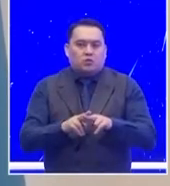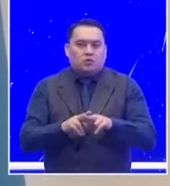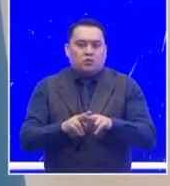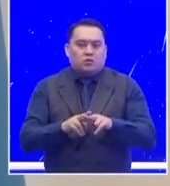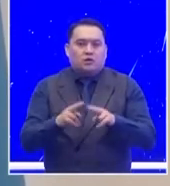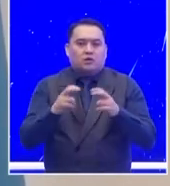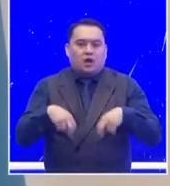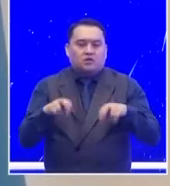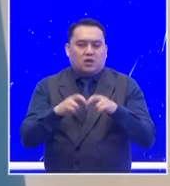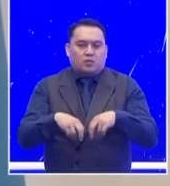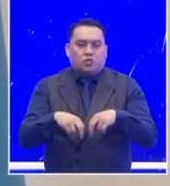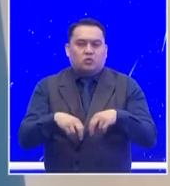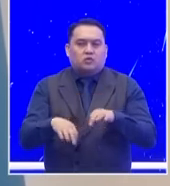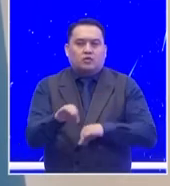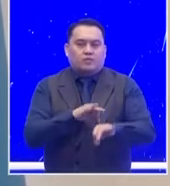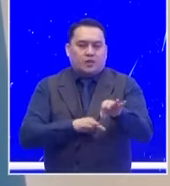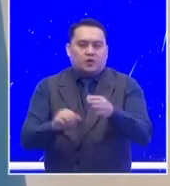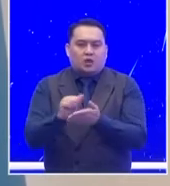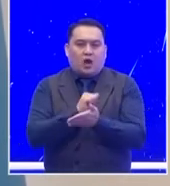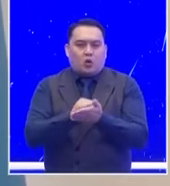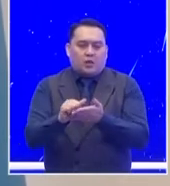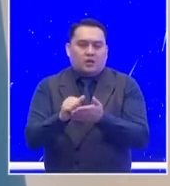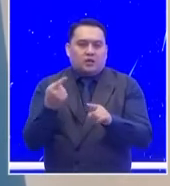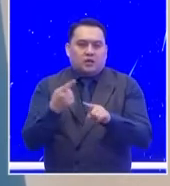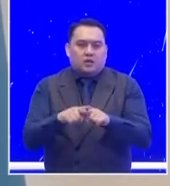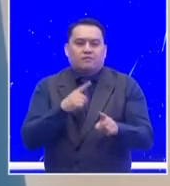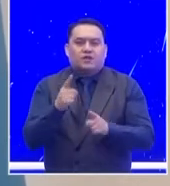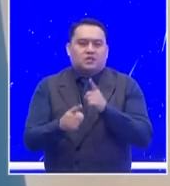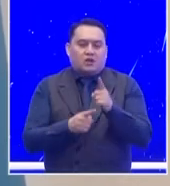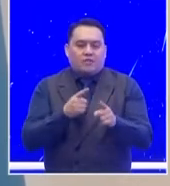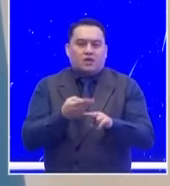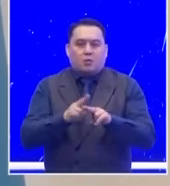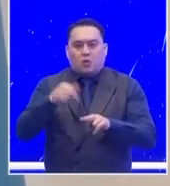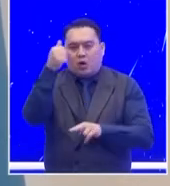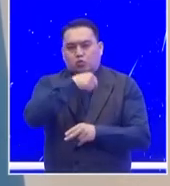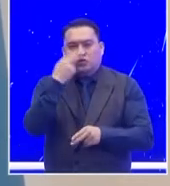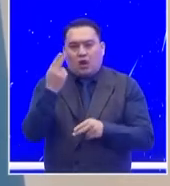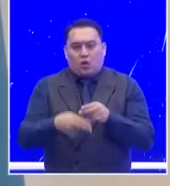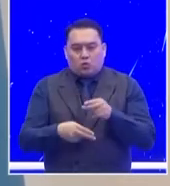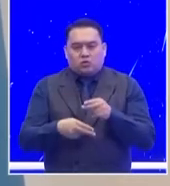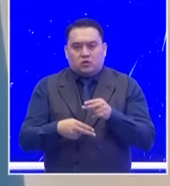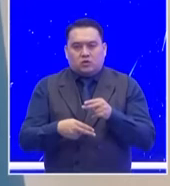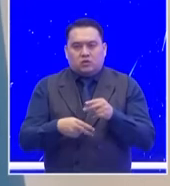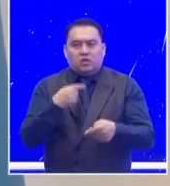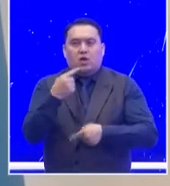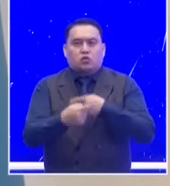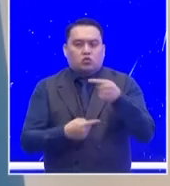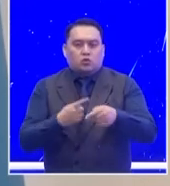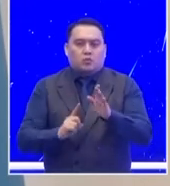значит, разработки уже ПСД и технико-экономического обоснования. В этом году мы должны закончить сдать в экспертизу, и следующий